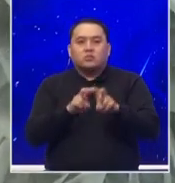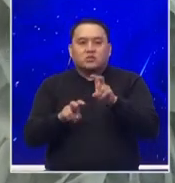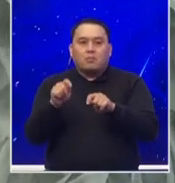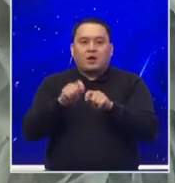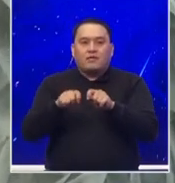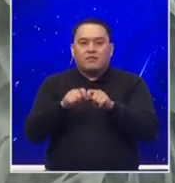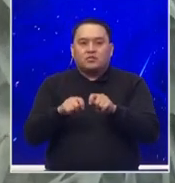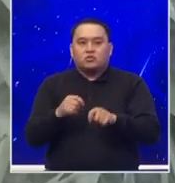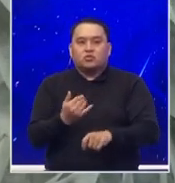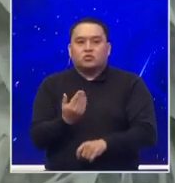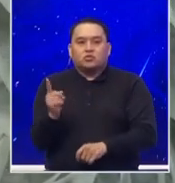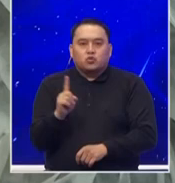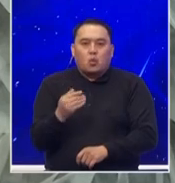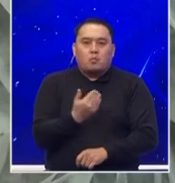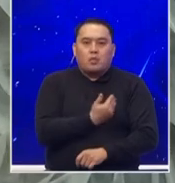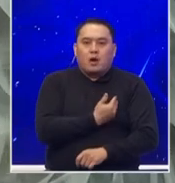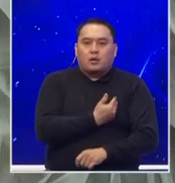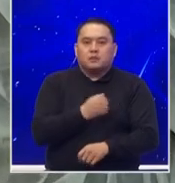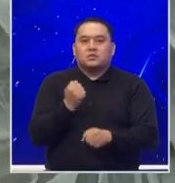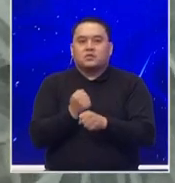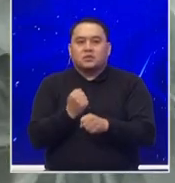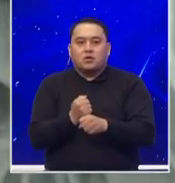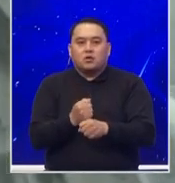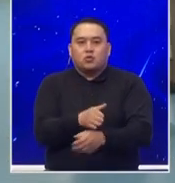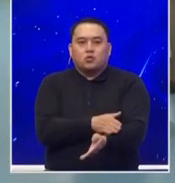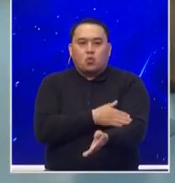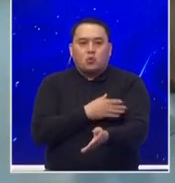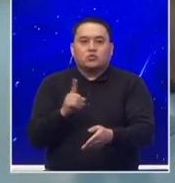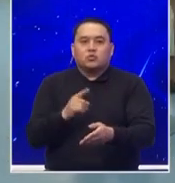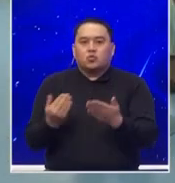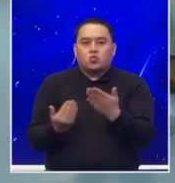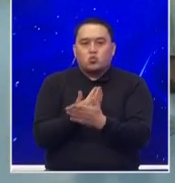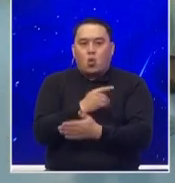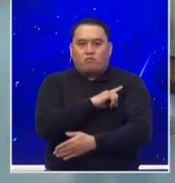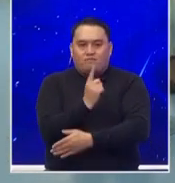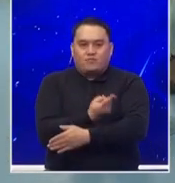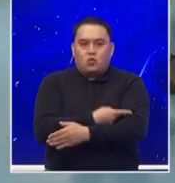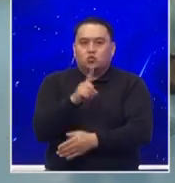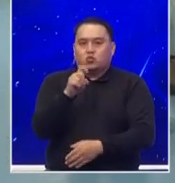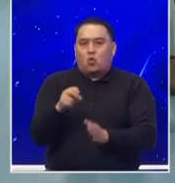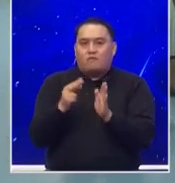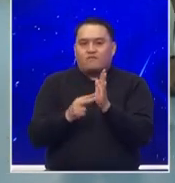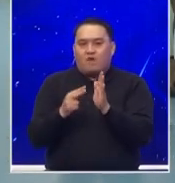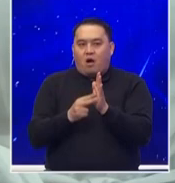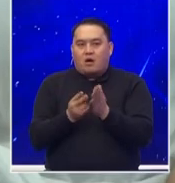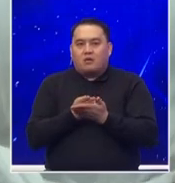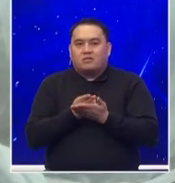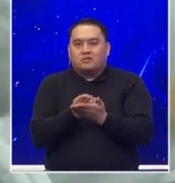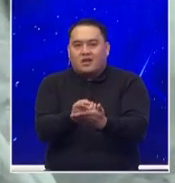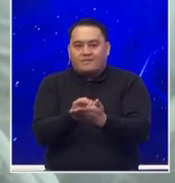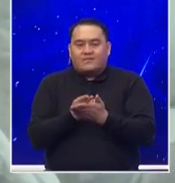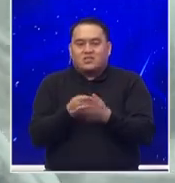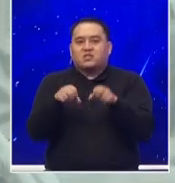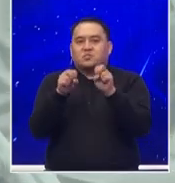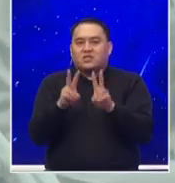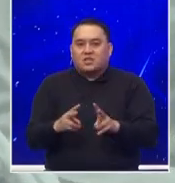мы хотим сделать, то есть что позволяет максимально долго находиться рядом с пациентом. Современная мощная 128-срезовая КТ-система,